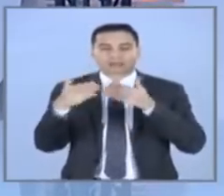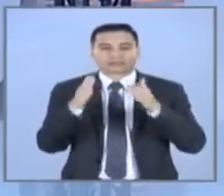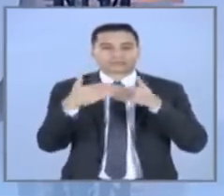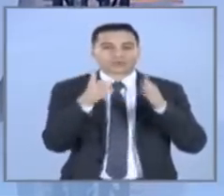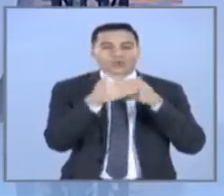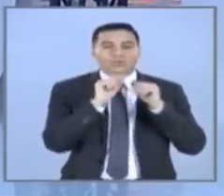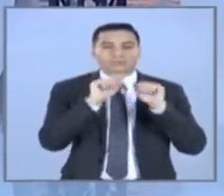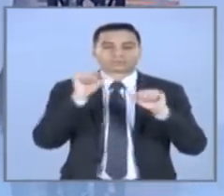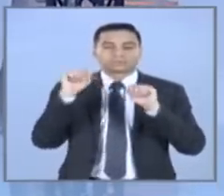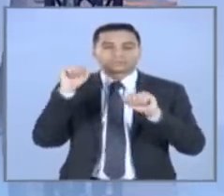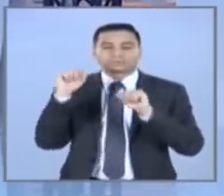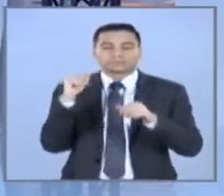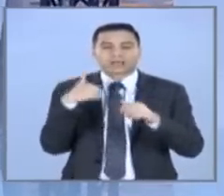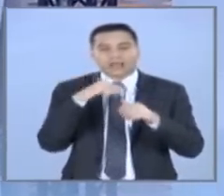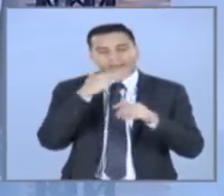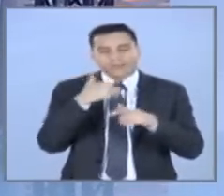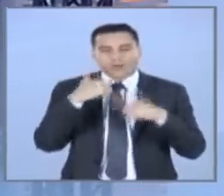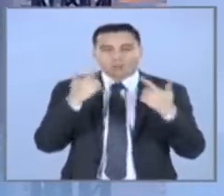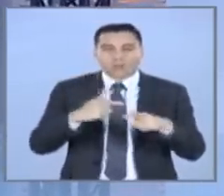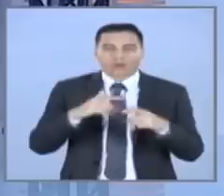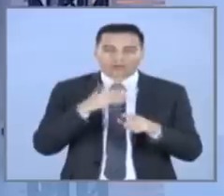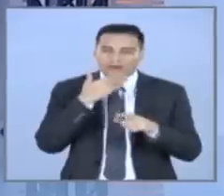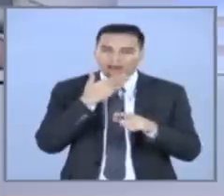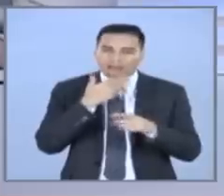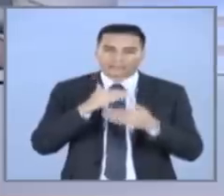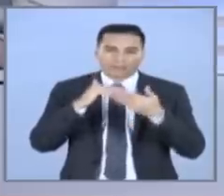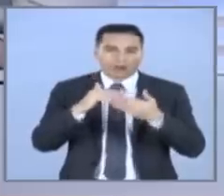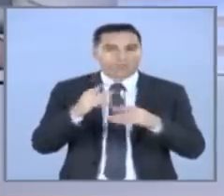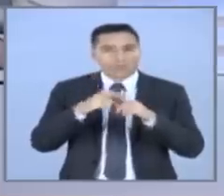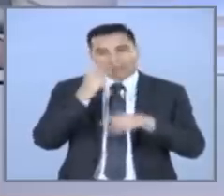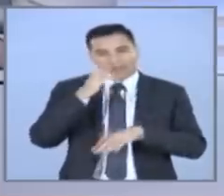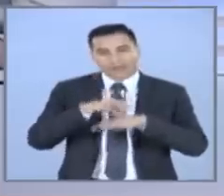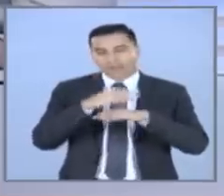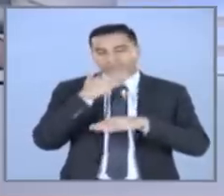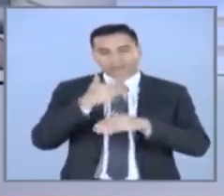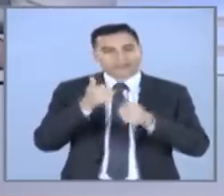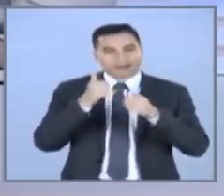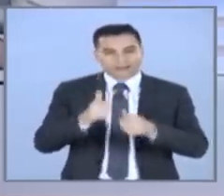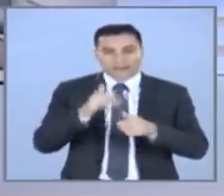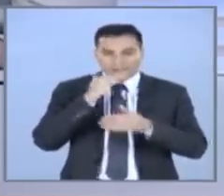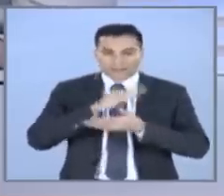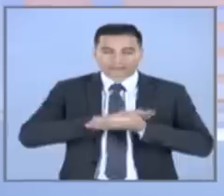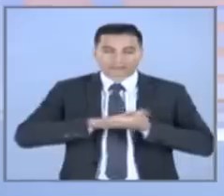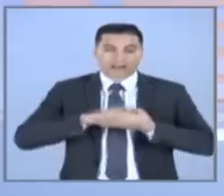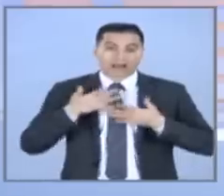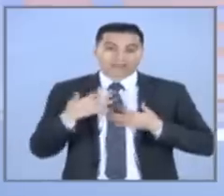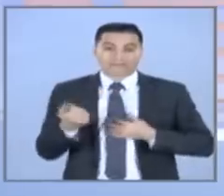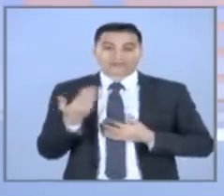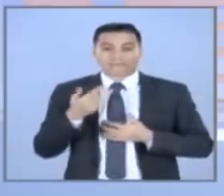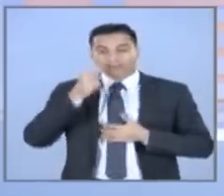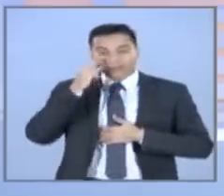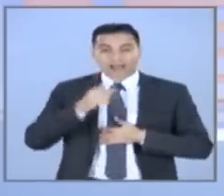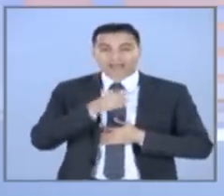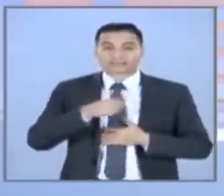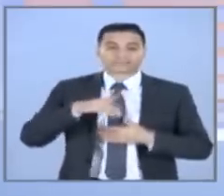إن احنا نخدم وطننا ونخدم مرضانا خدمة طيبة جدا ومرت بسلام عليكم لأن الدكاترة أكتر